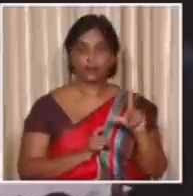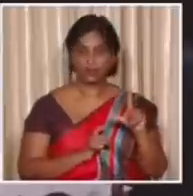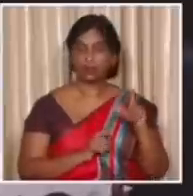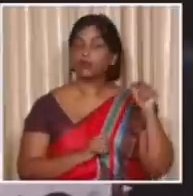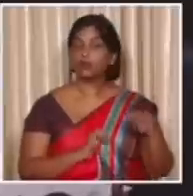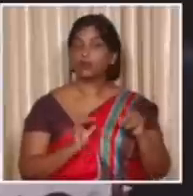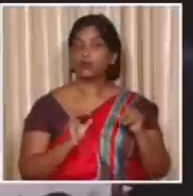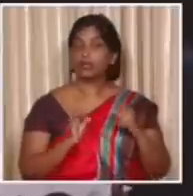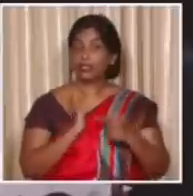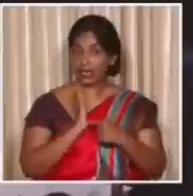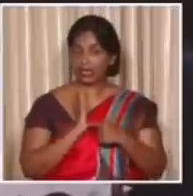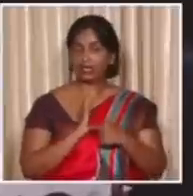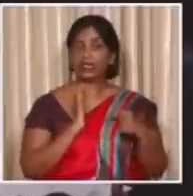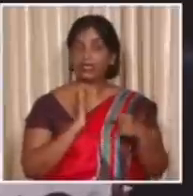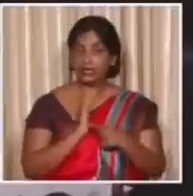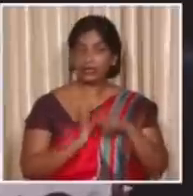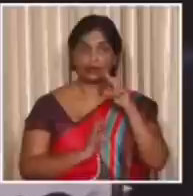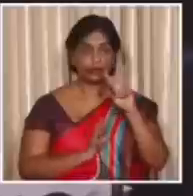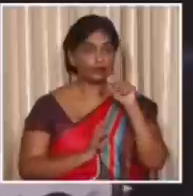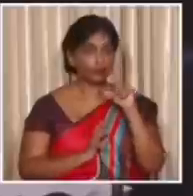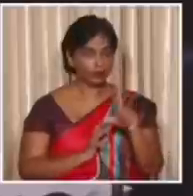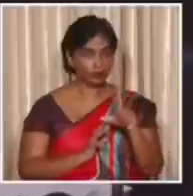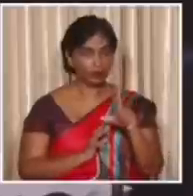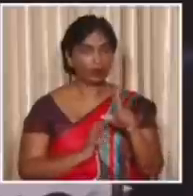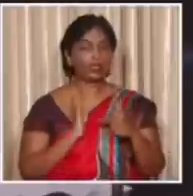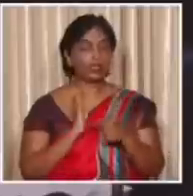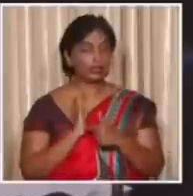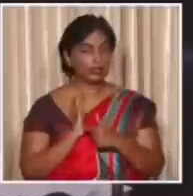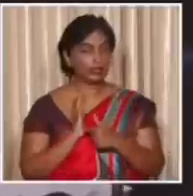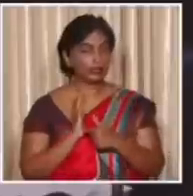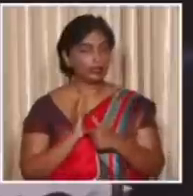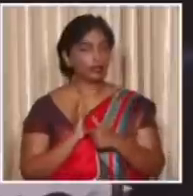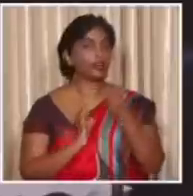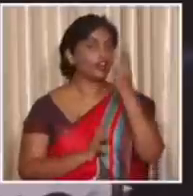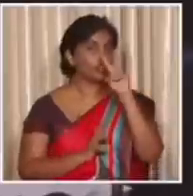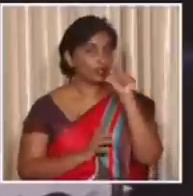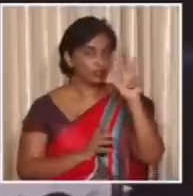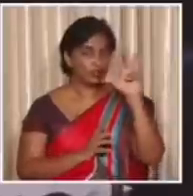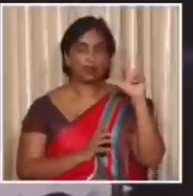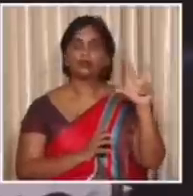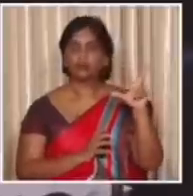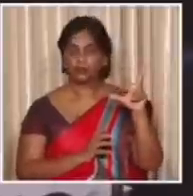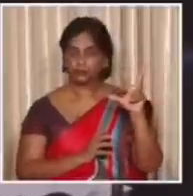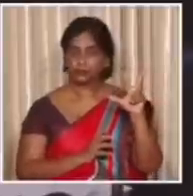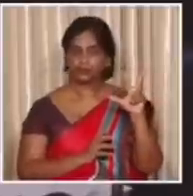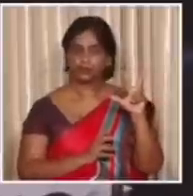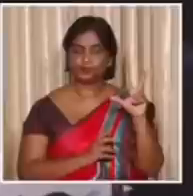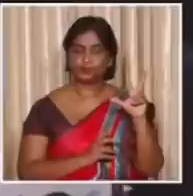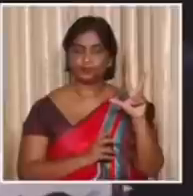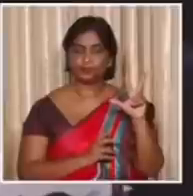මේ බිලියන ට්‍රිලියන මේ ට්‍රිලියන 27ෙන් ට්‍රිලියන 12.8ක්